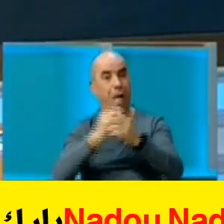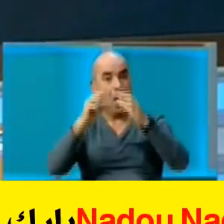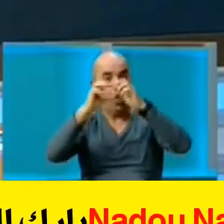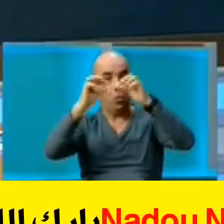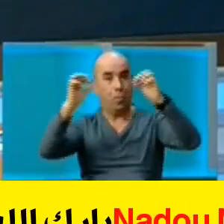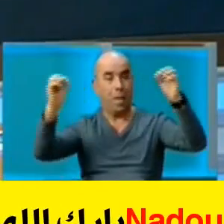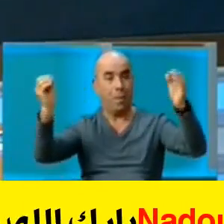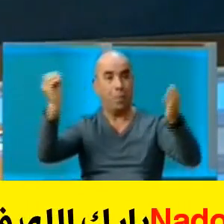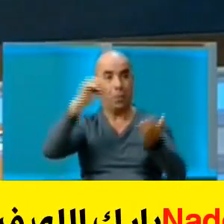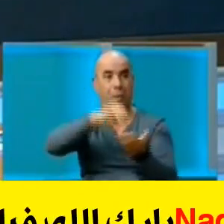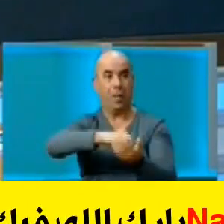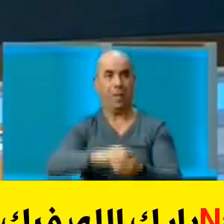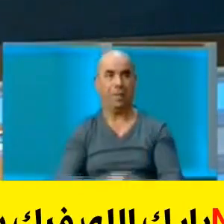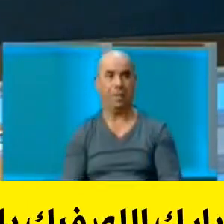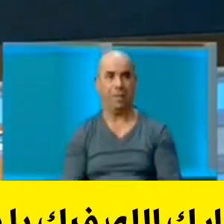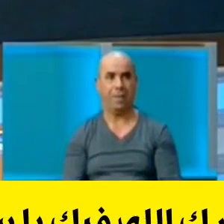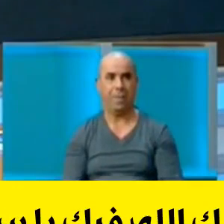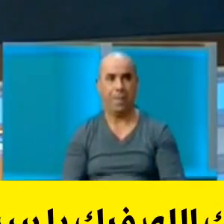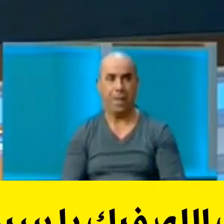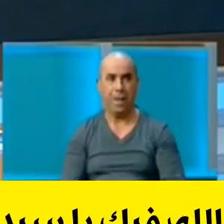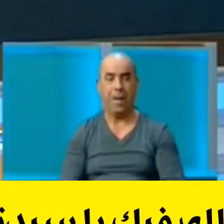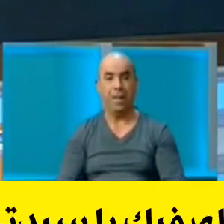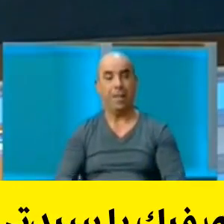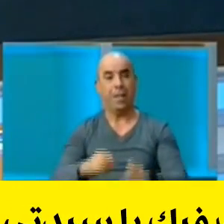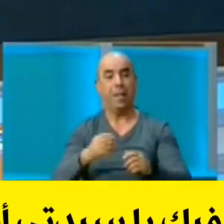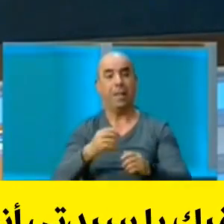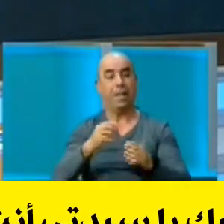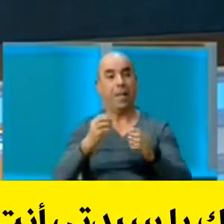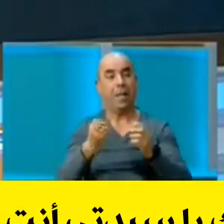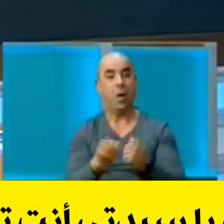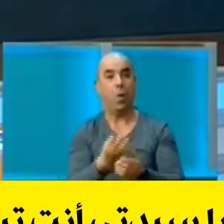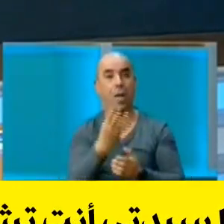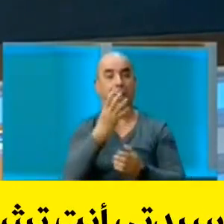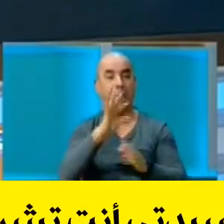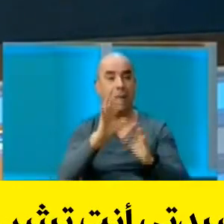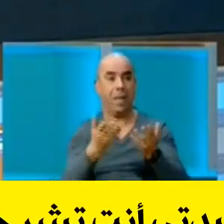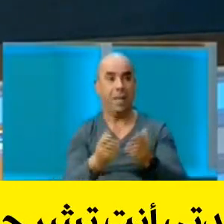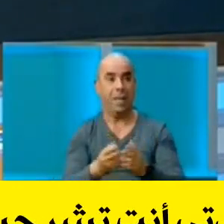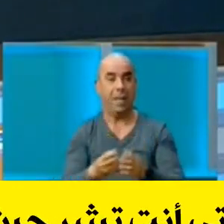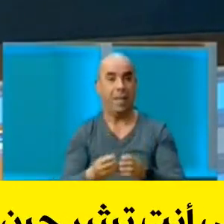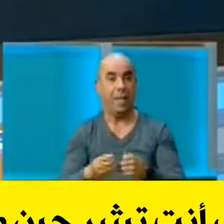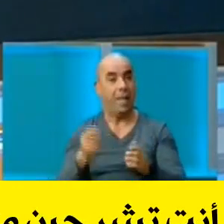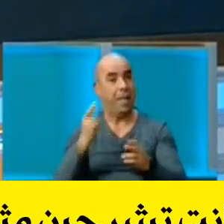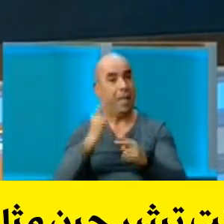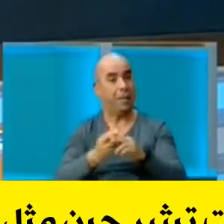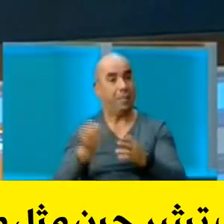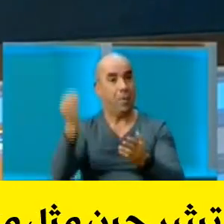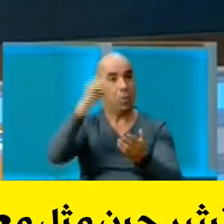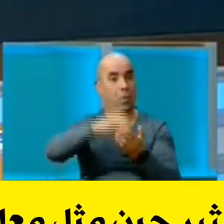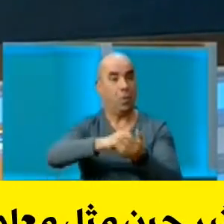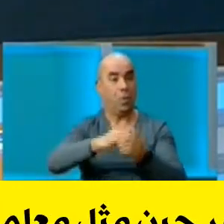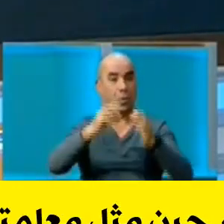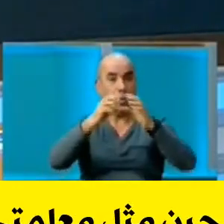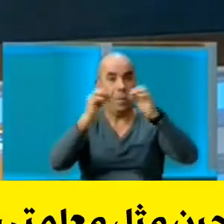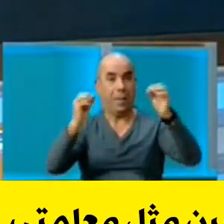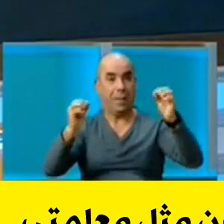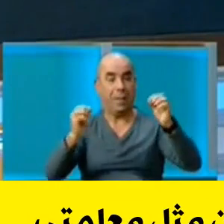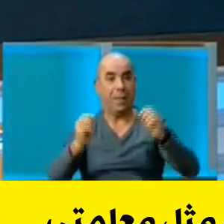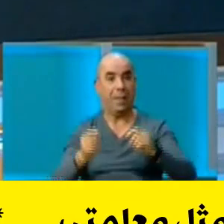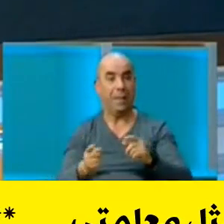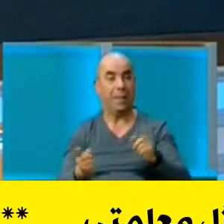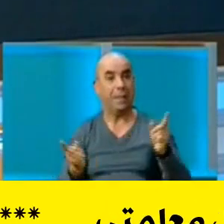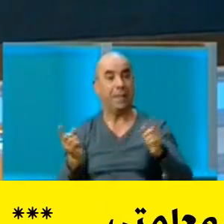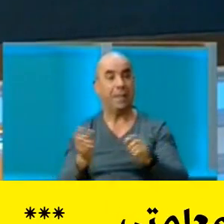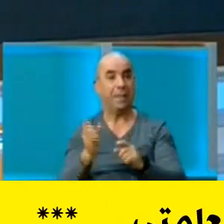الموصولة. قلنا أنها تتكون من اسم موصول وأيضا من جملة صلة الموصول. إذن